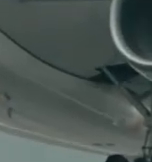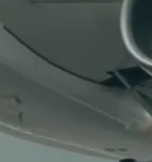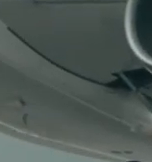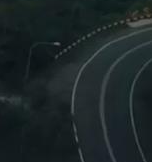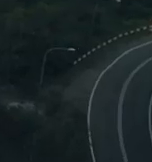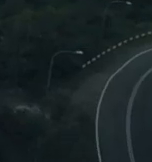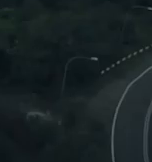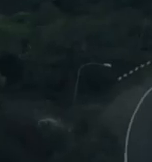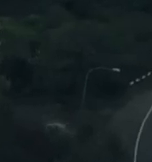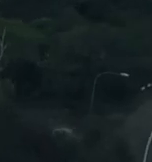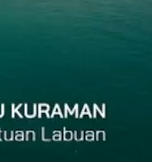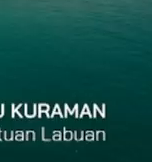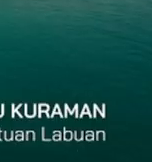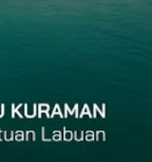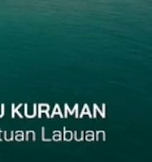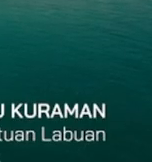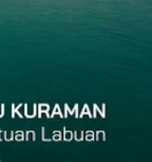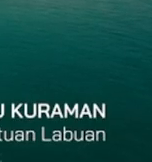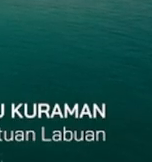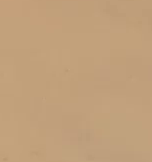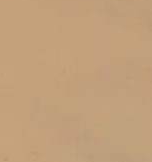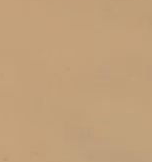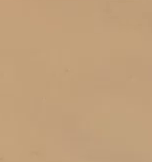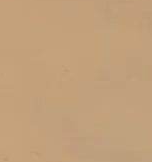Malaysia dan percuma.